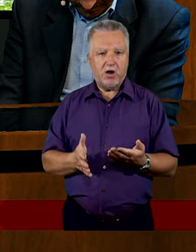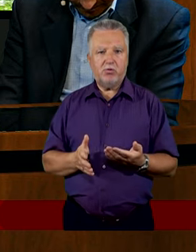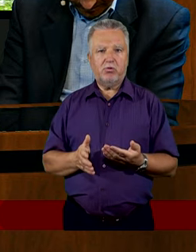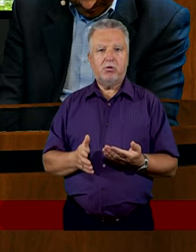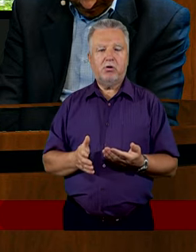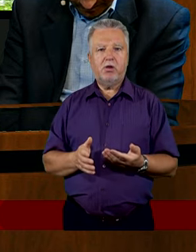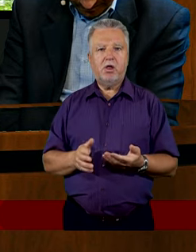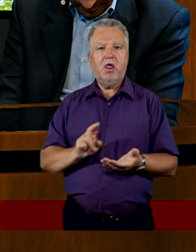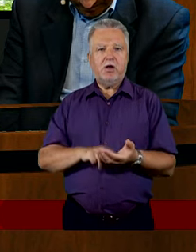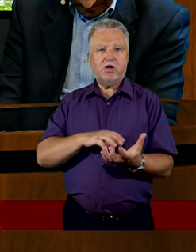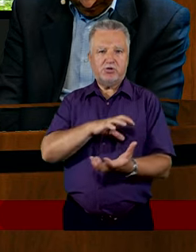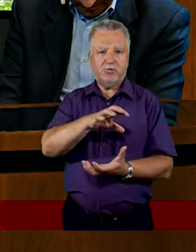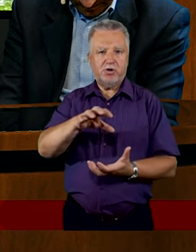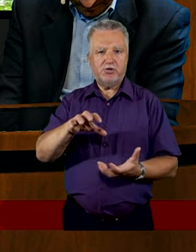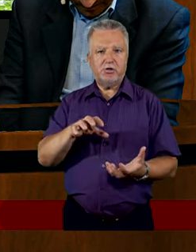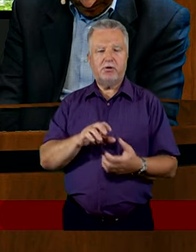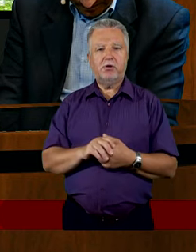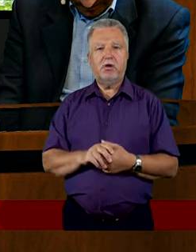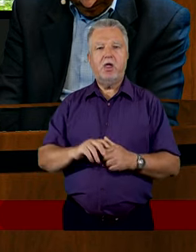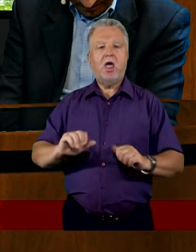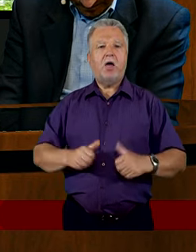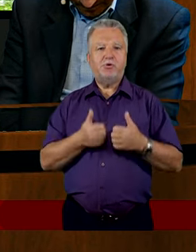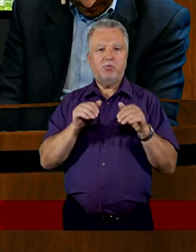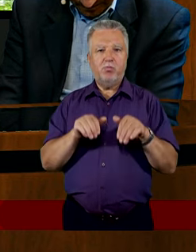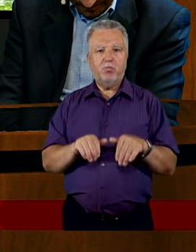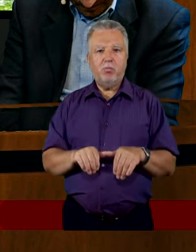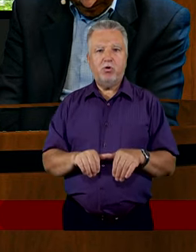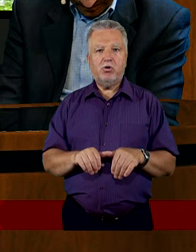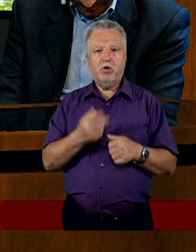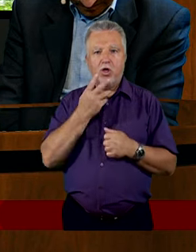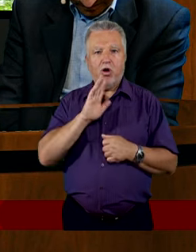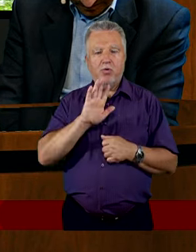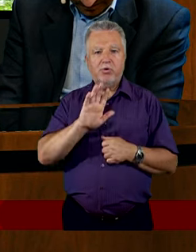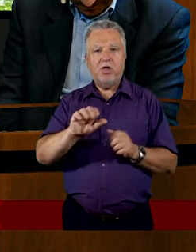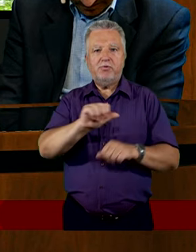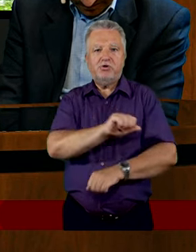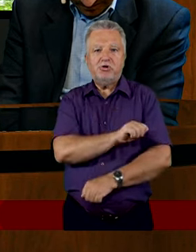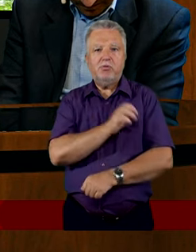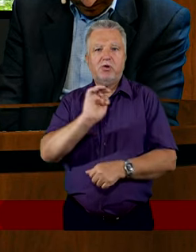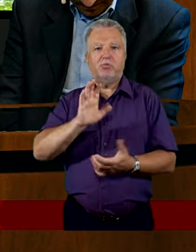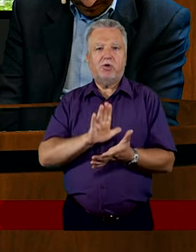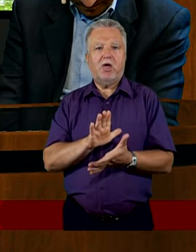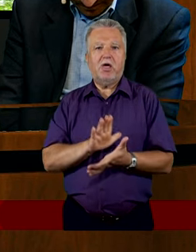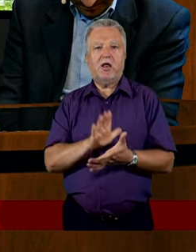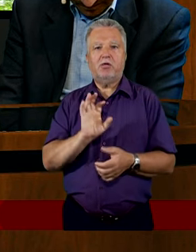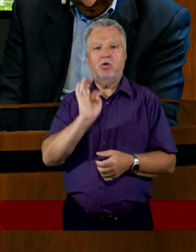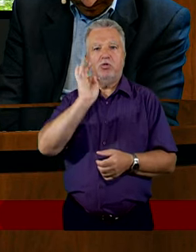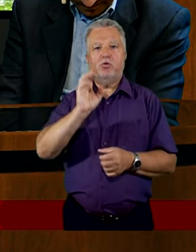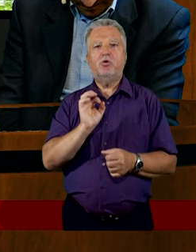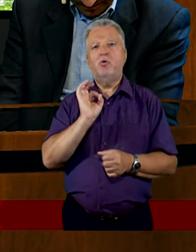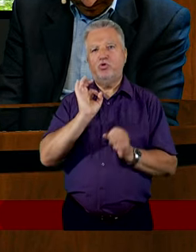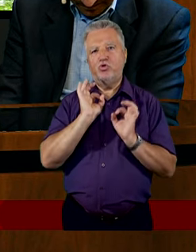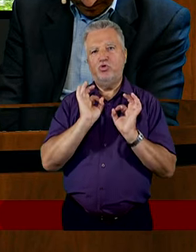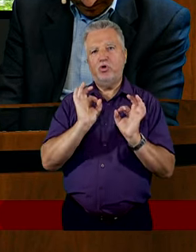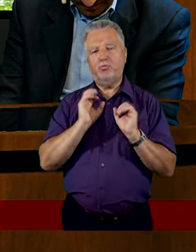kraju, na świecie, żebyśmy mogli objawić imię Twoje, Twój charakter, Twoją